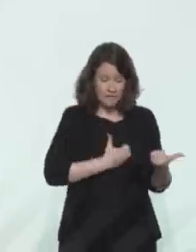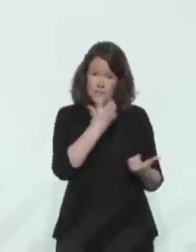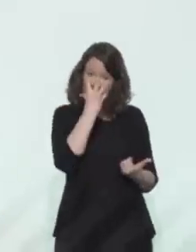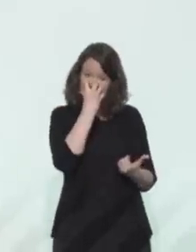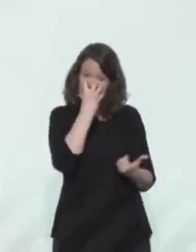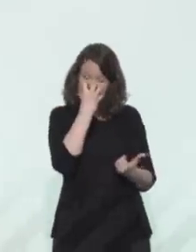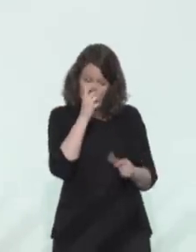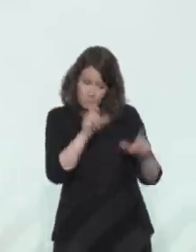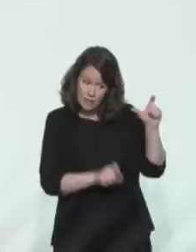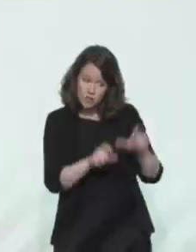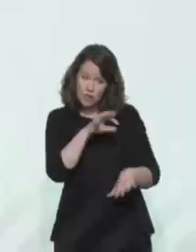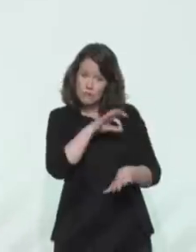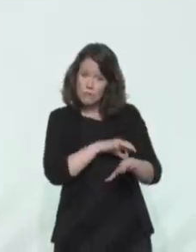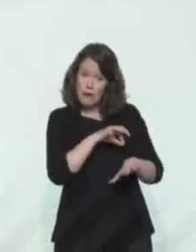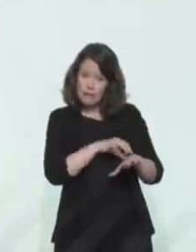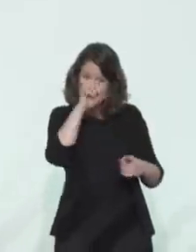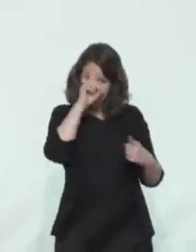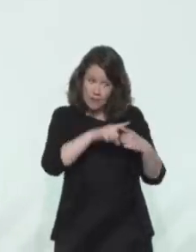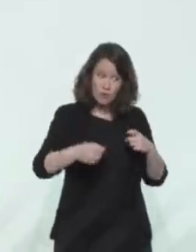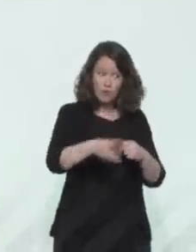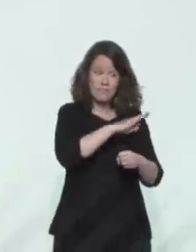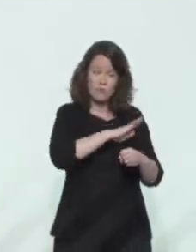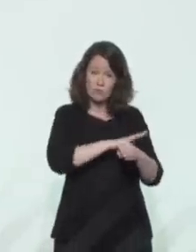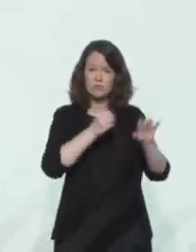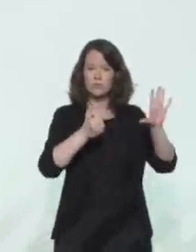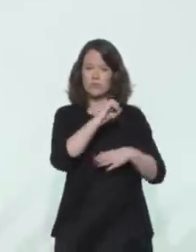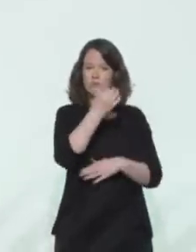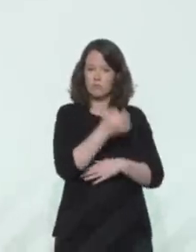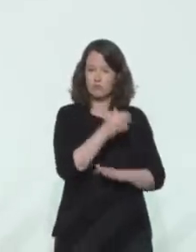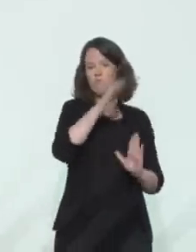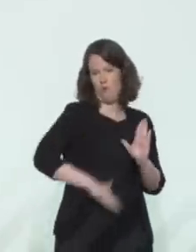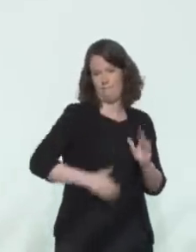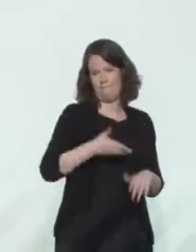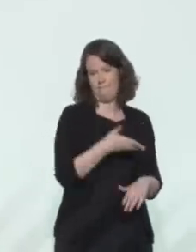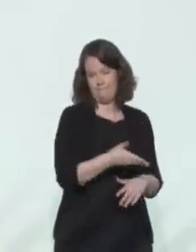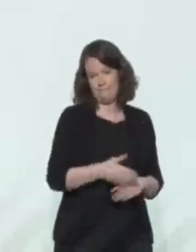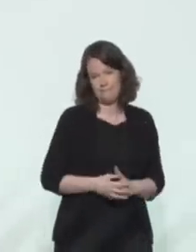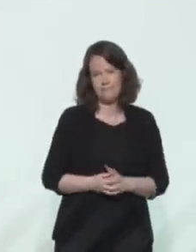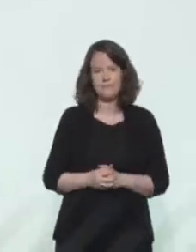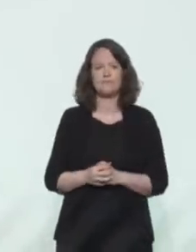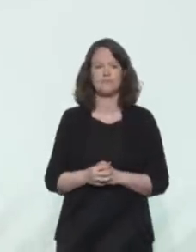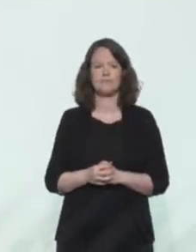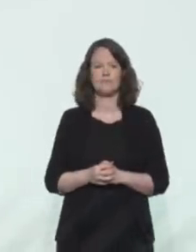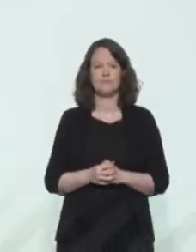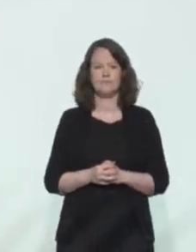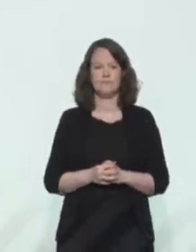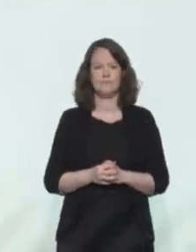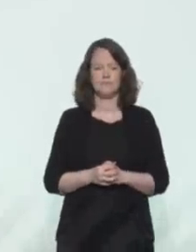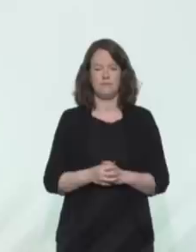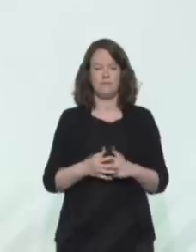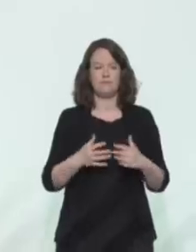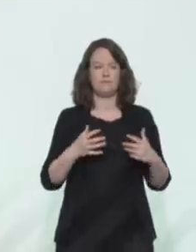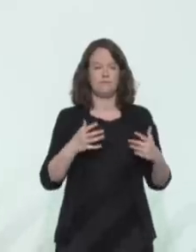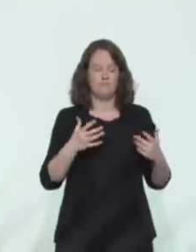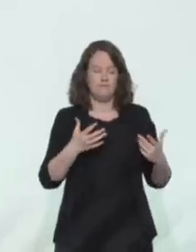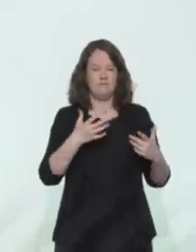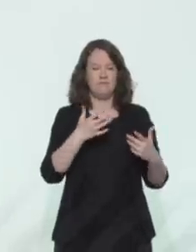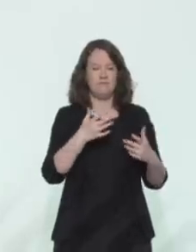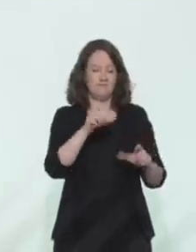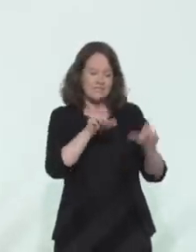c'est que moins de 60% des lits de réanimation sont occupés par des formes graves